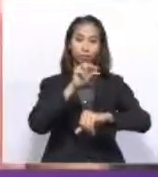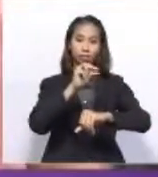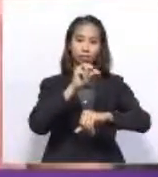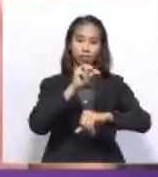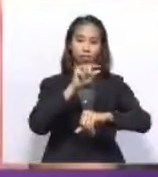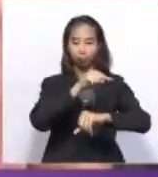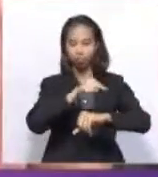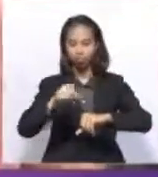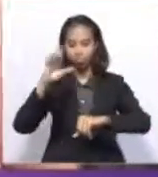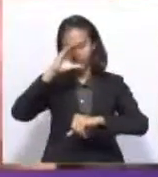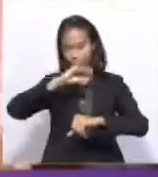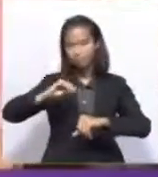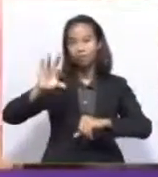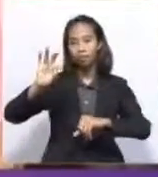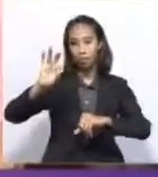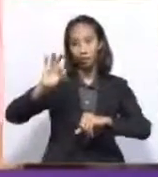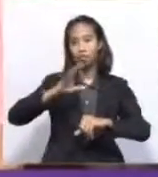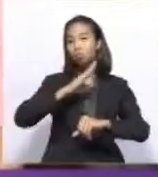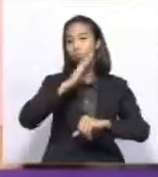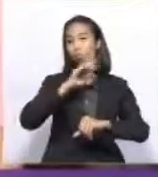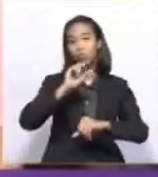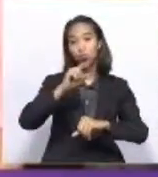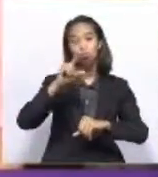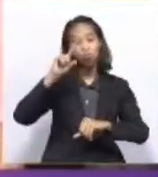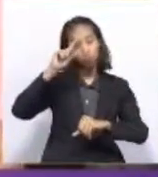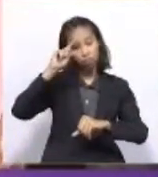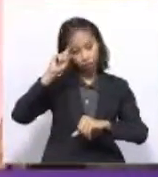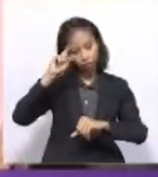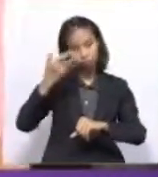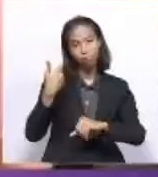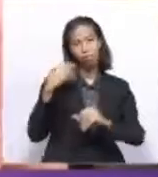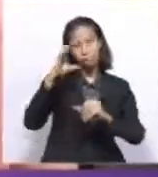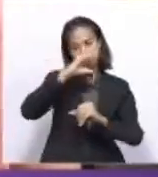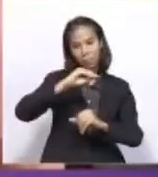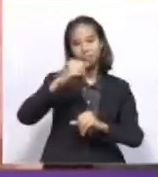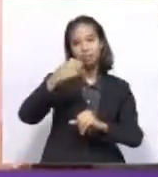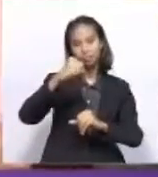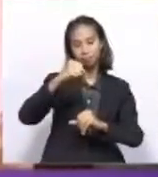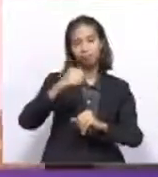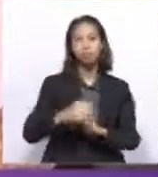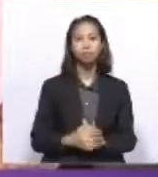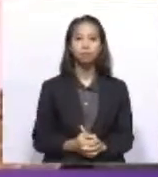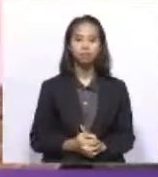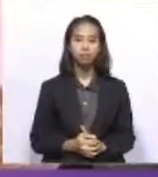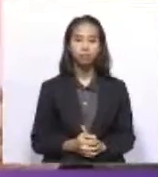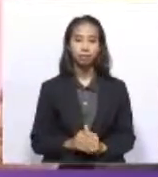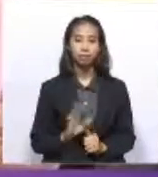ง3ทุ่มก็เป็นเสาร์อาทิตย์แล้วถ้าเป็นศุกร์เสาร์ก็4ทุ่ม4ทุ่มครับผม